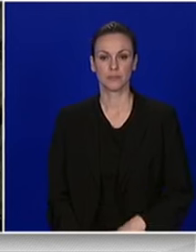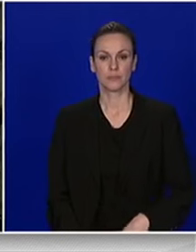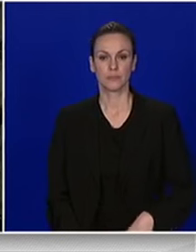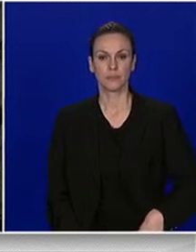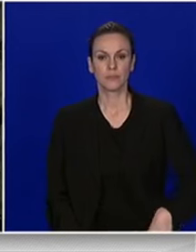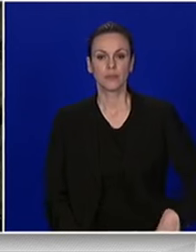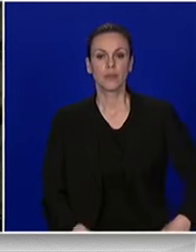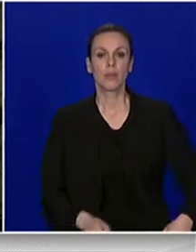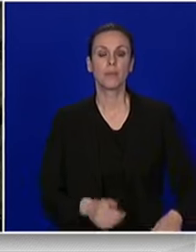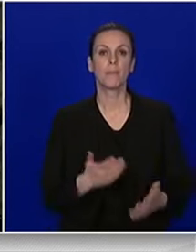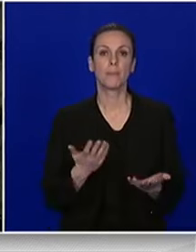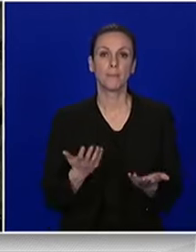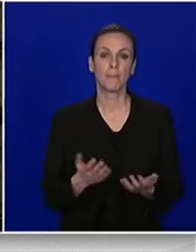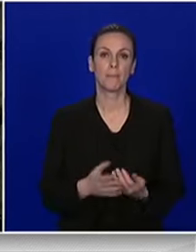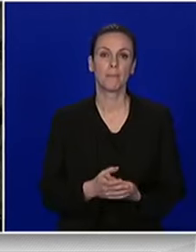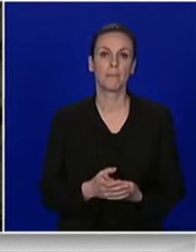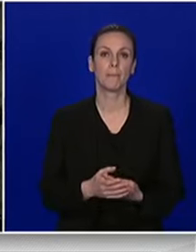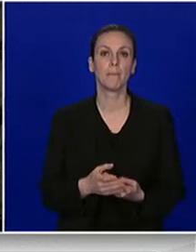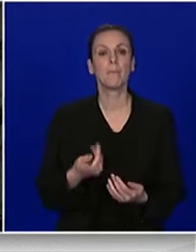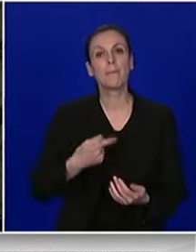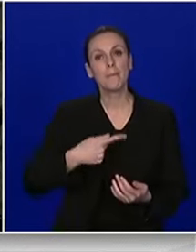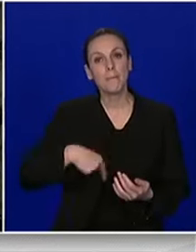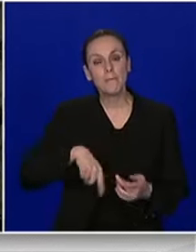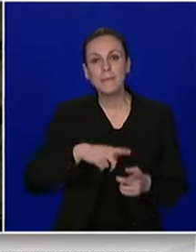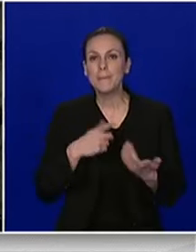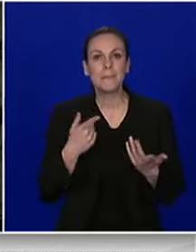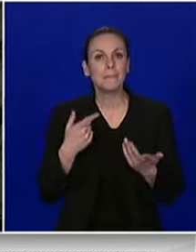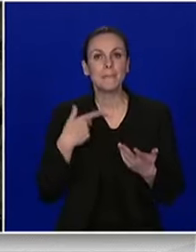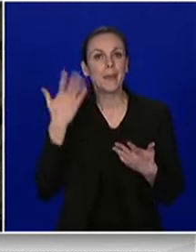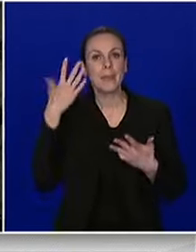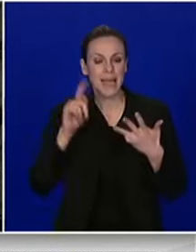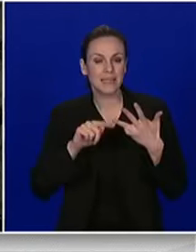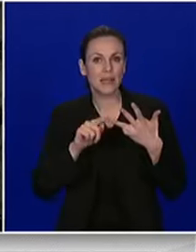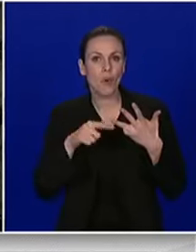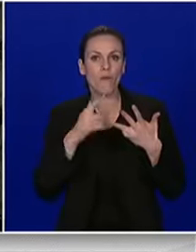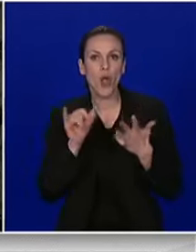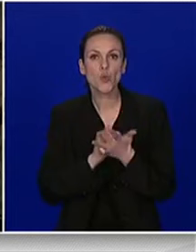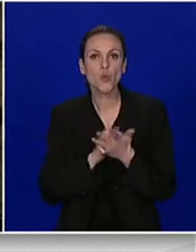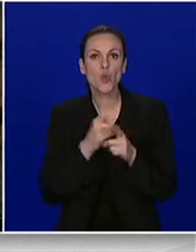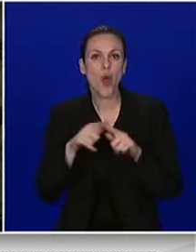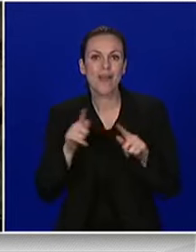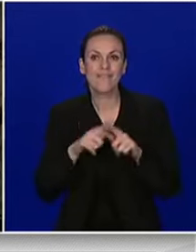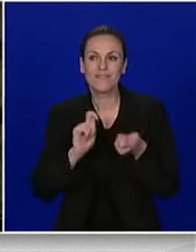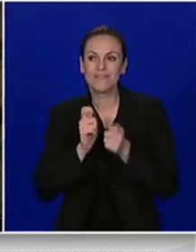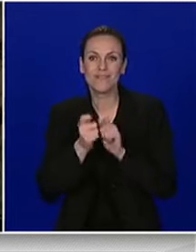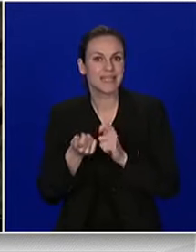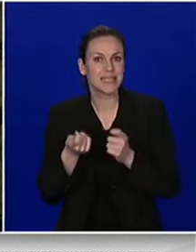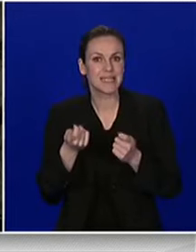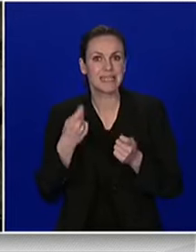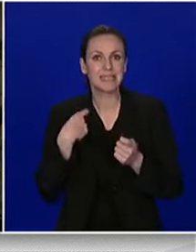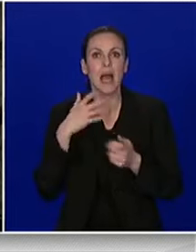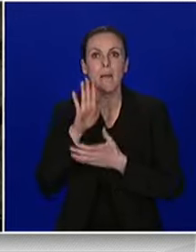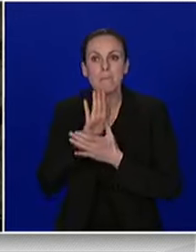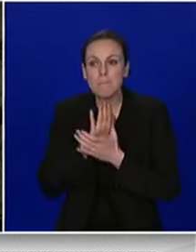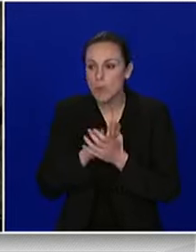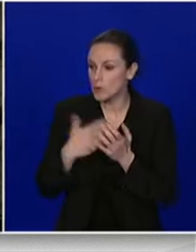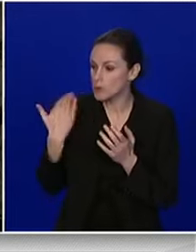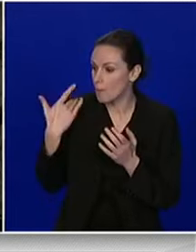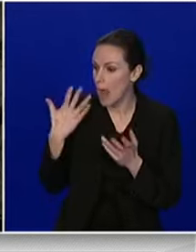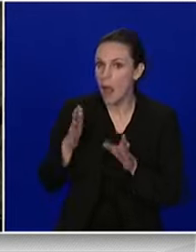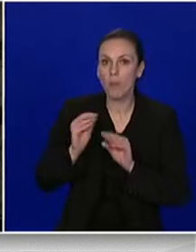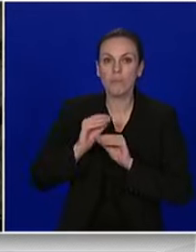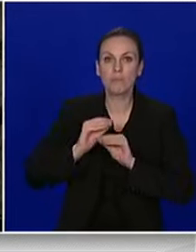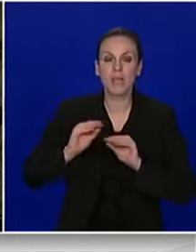Dakle, mi isto malo znamo o tom njujorškom soju, tek su se prvi napisi o tome počeli pojavljivati